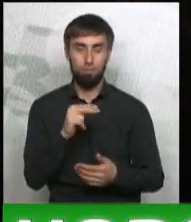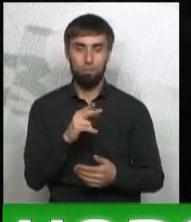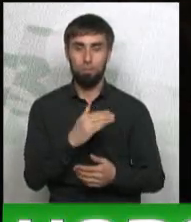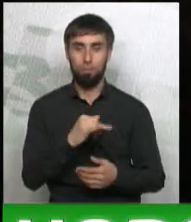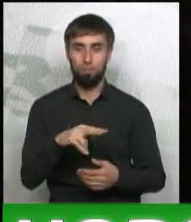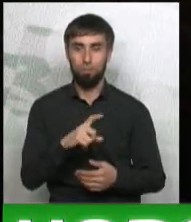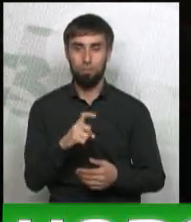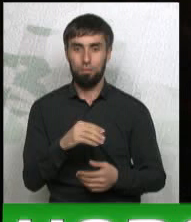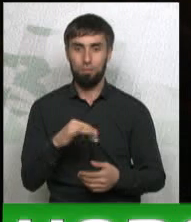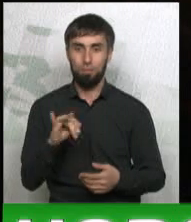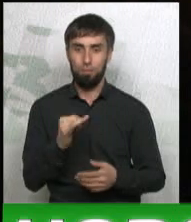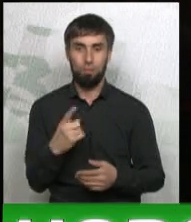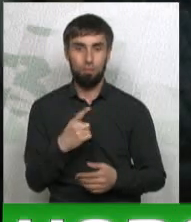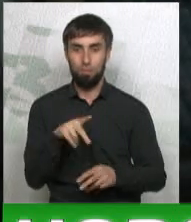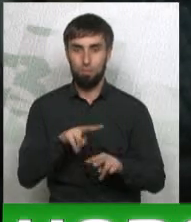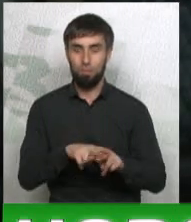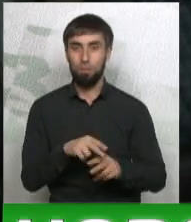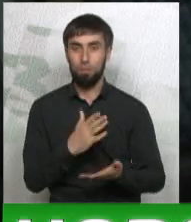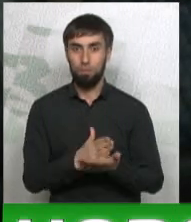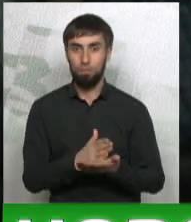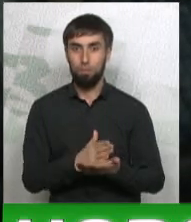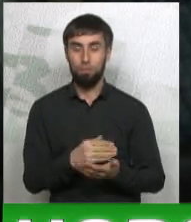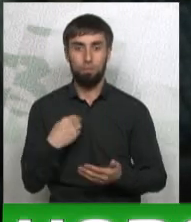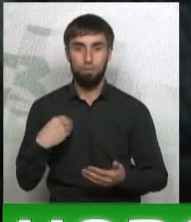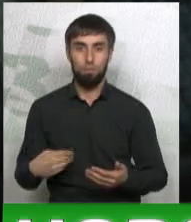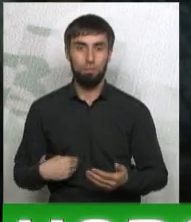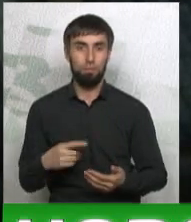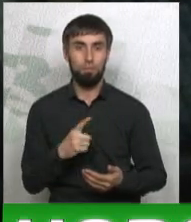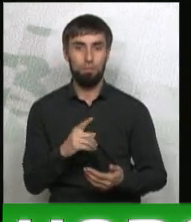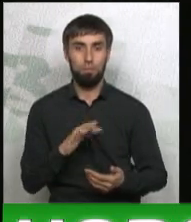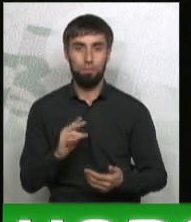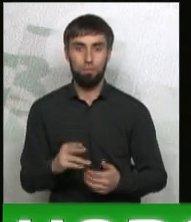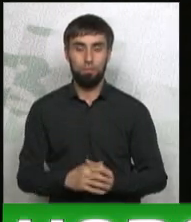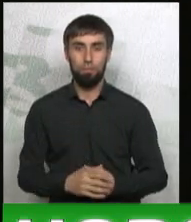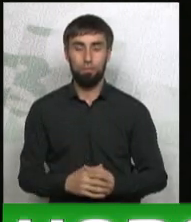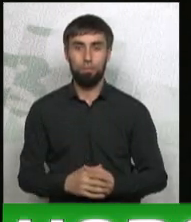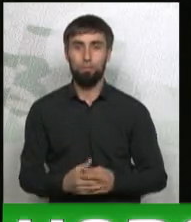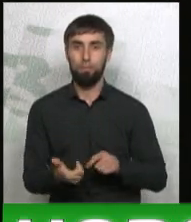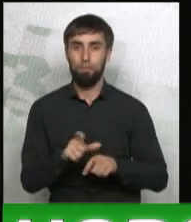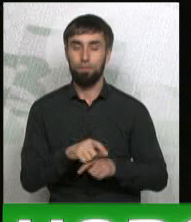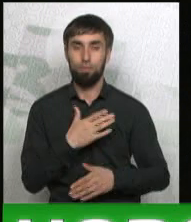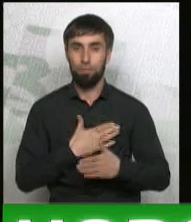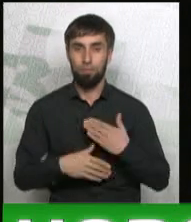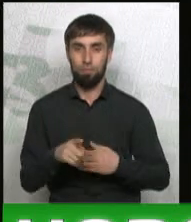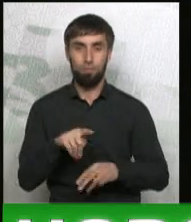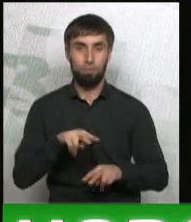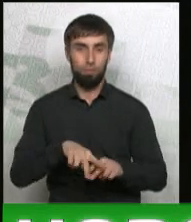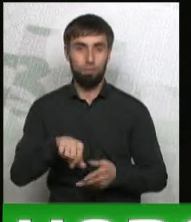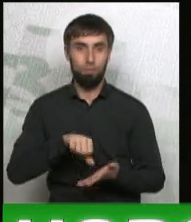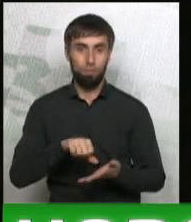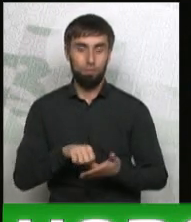Full HD. Также впервые здесь появился французский звук. Очень рад сегодня здесь находиться, и что у